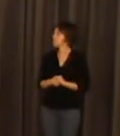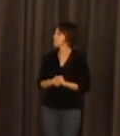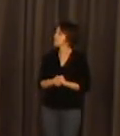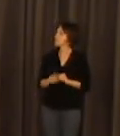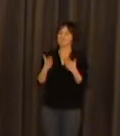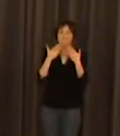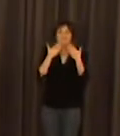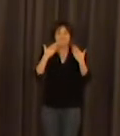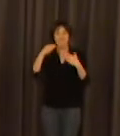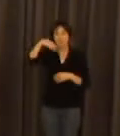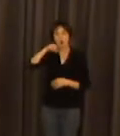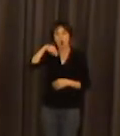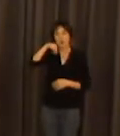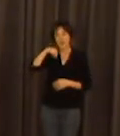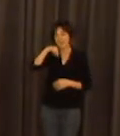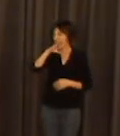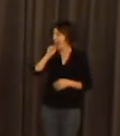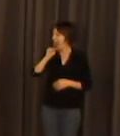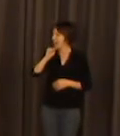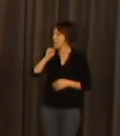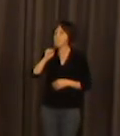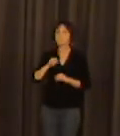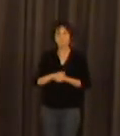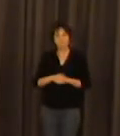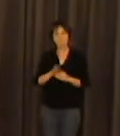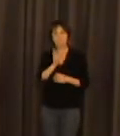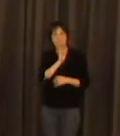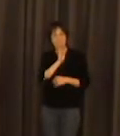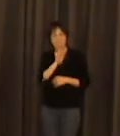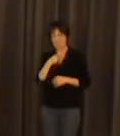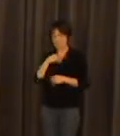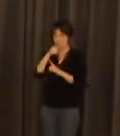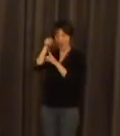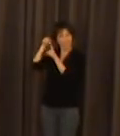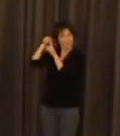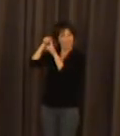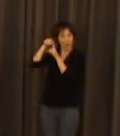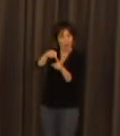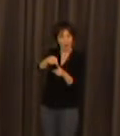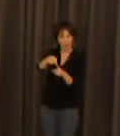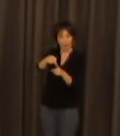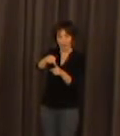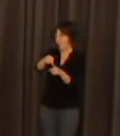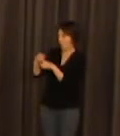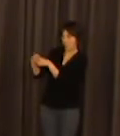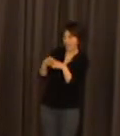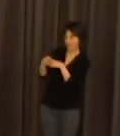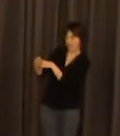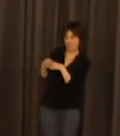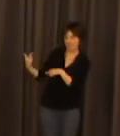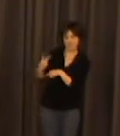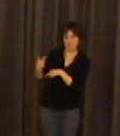Moltes gràcies, Mònica, i em sembla que aquest objectiu de compartit, no?